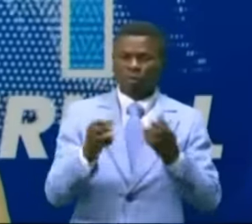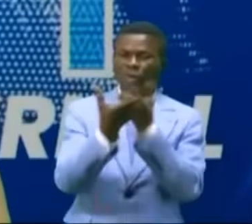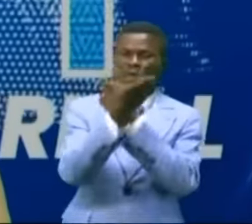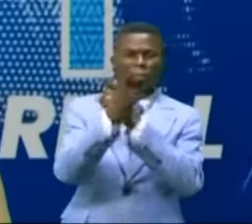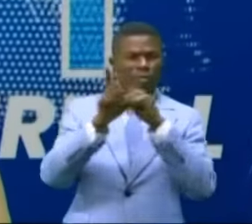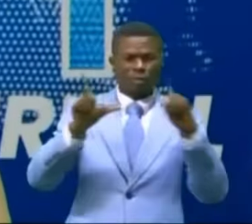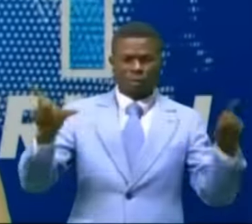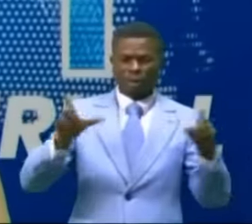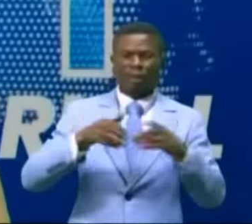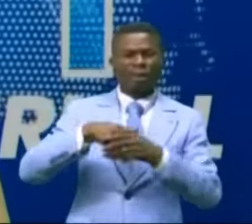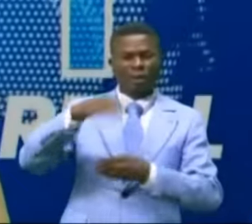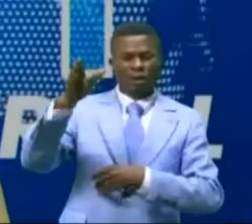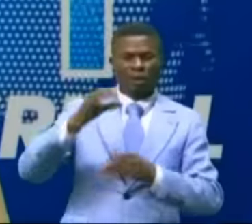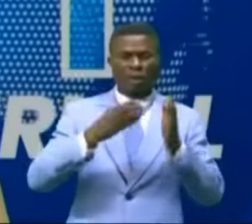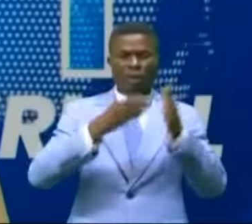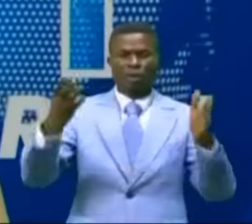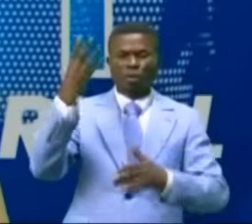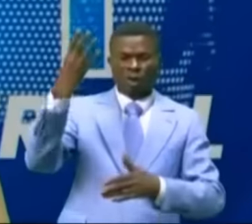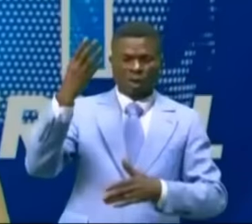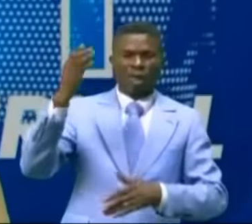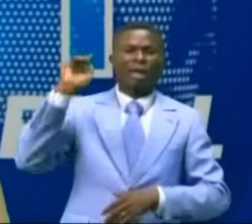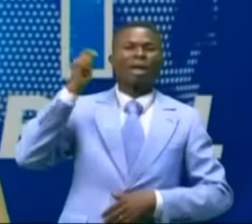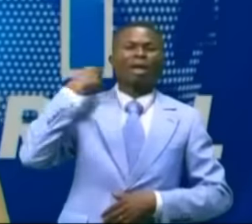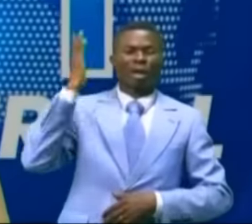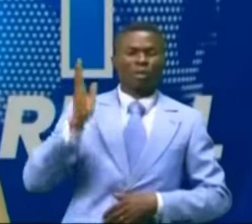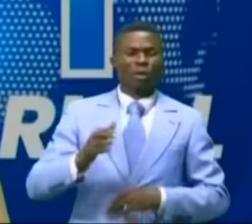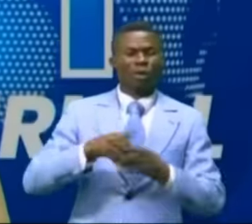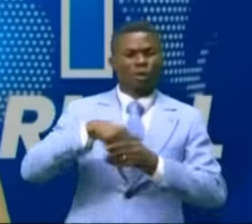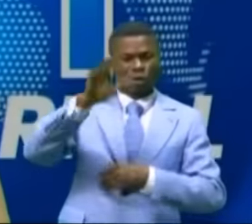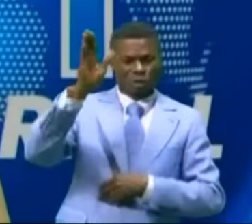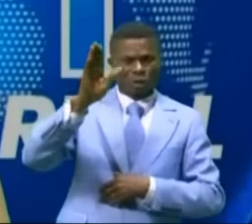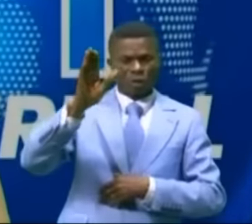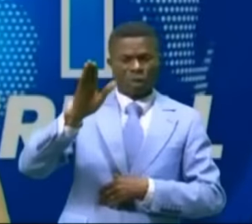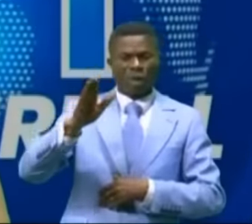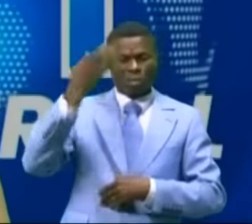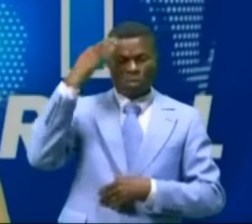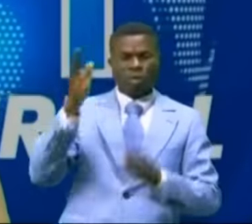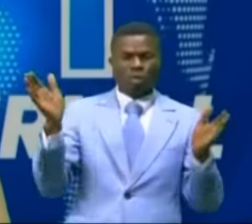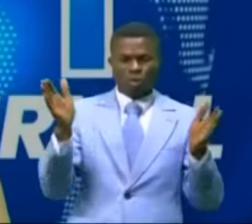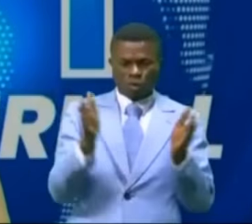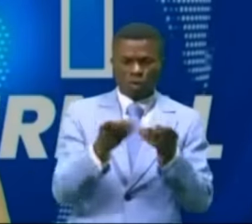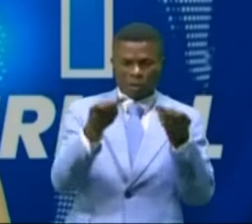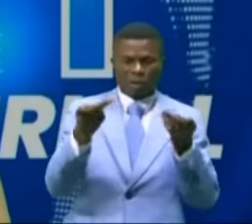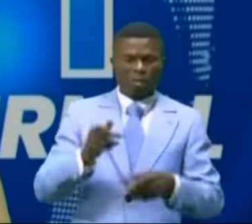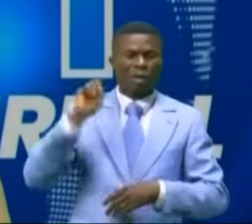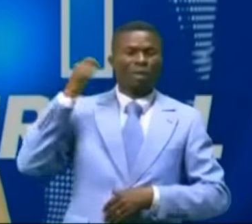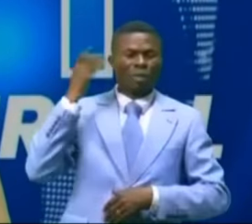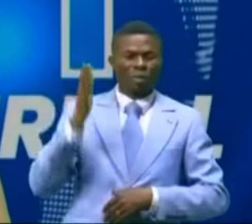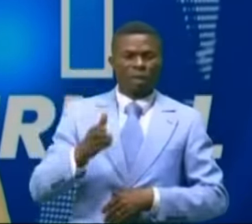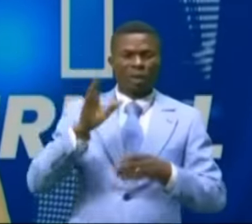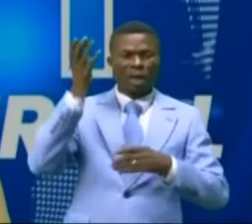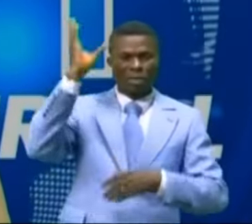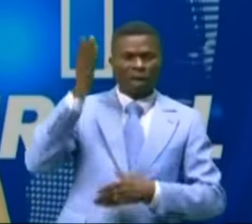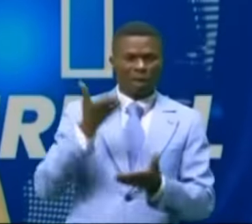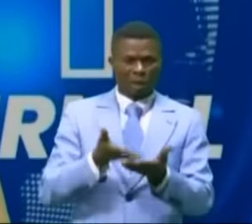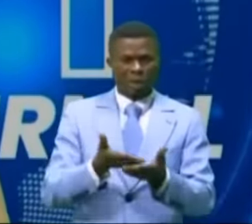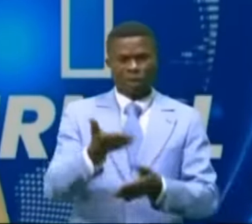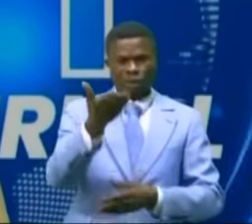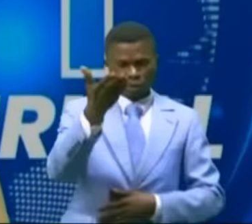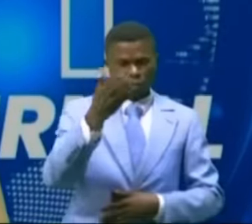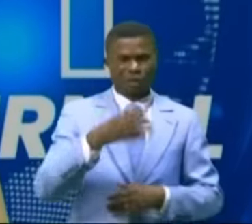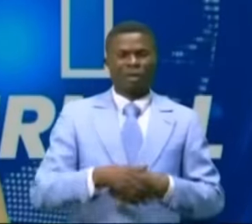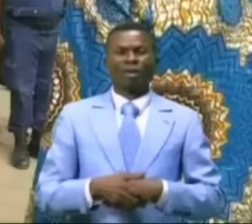libération, cette fois-ci de 94 détenus, une façon de désengorger ces lieux de détention. Yvette Mankoutima pour des détails.